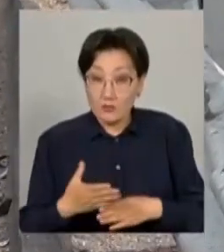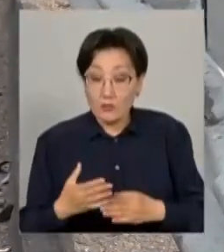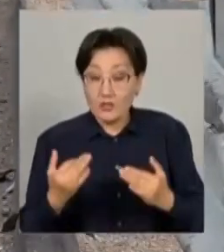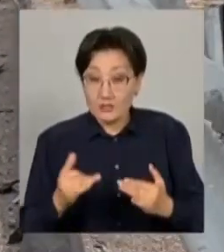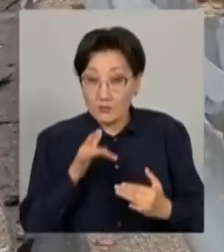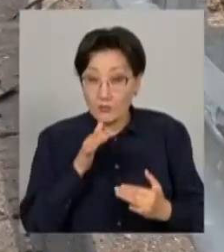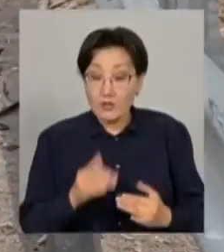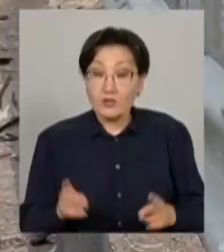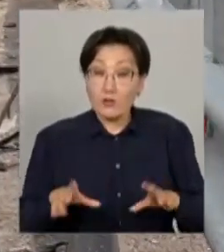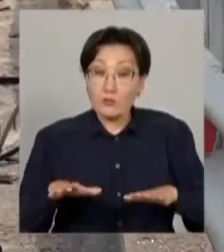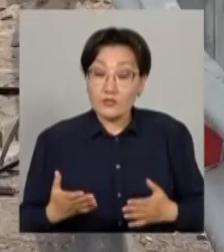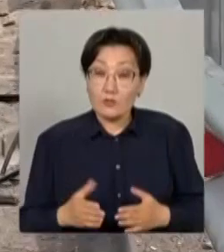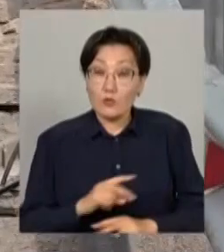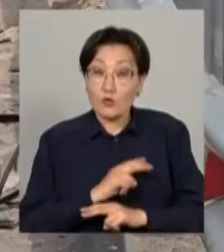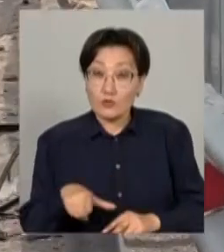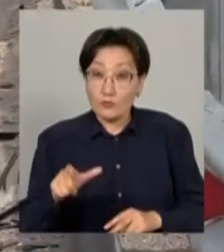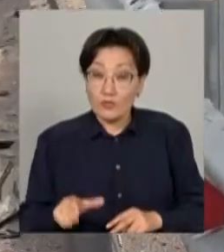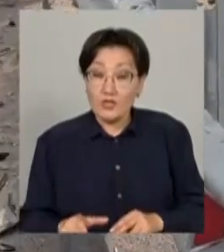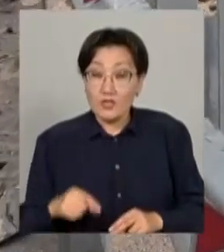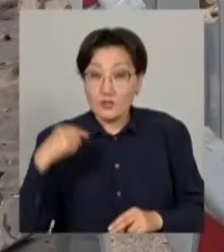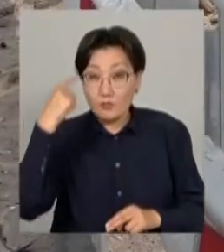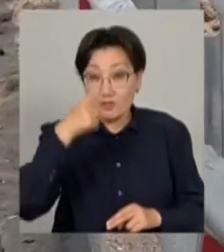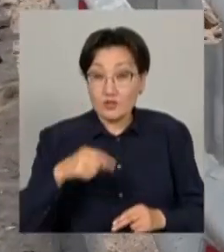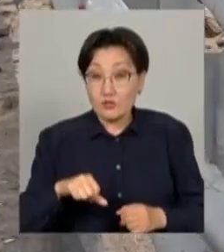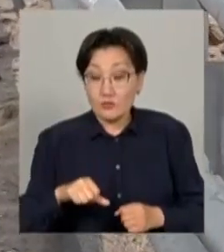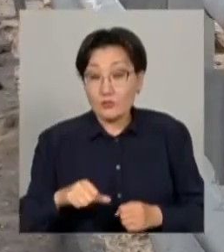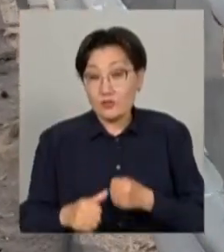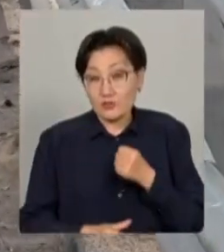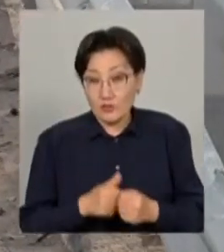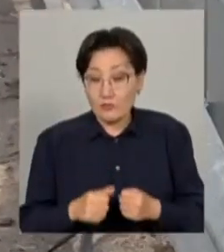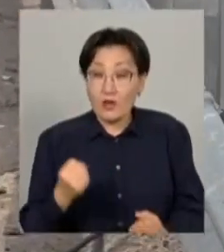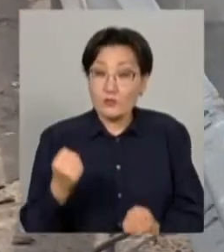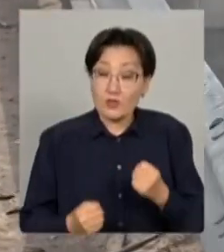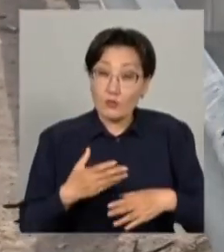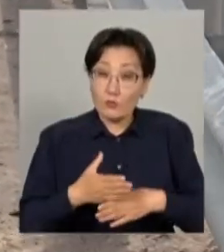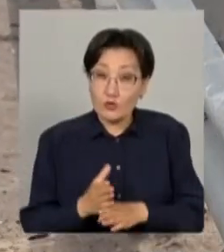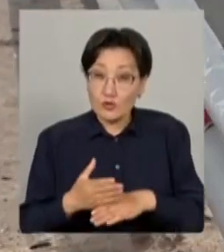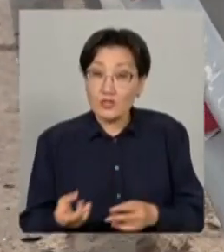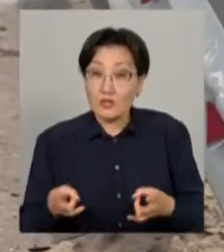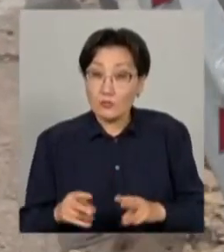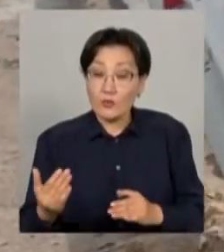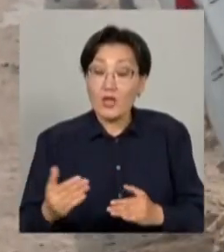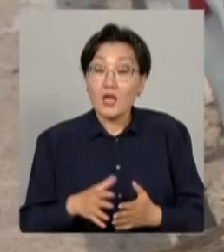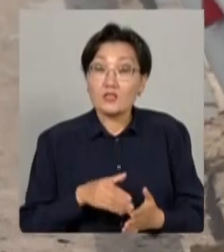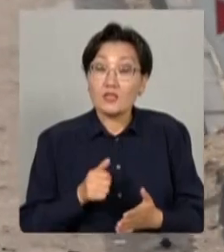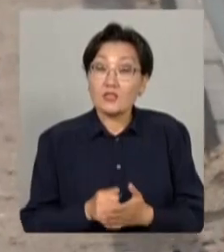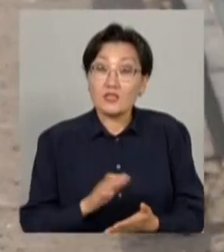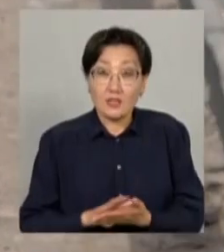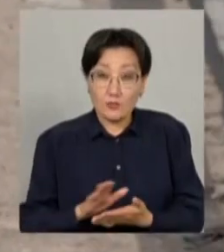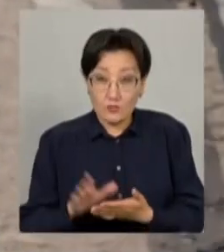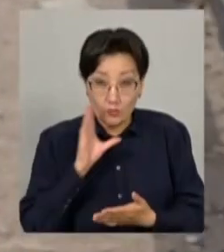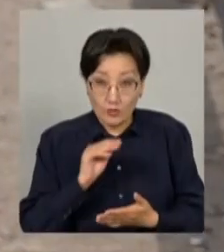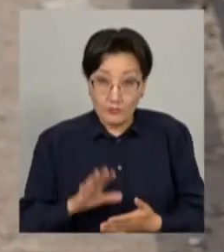қазір оқиға орнында марқұмның жеке заттары мен автокөліктің бөлшектері де жатыр. Әлі тазалап